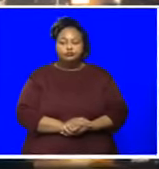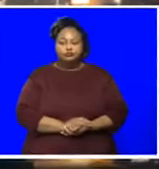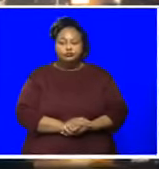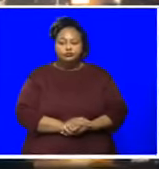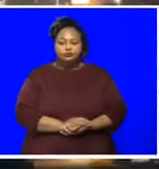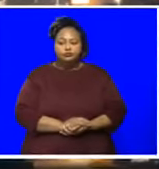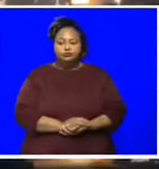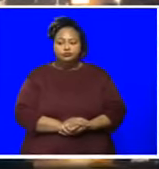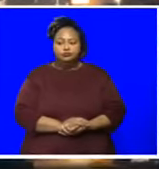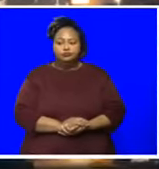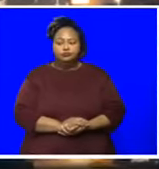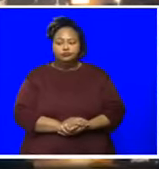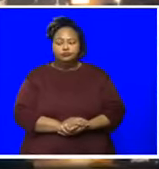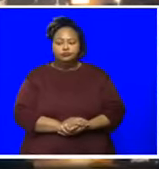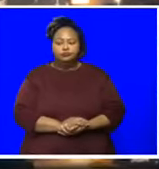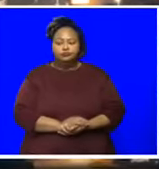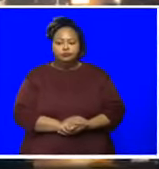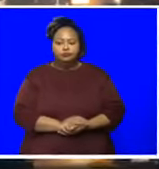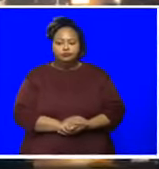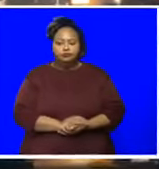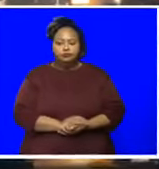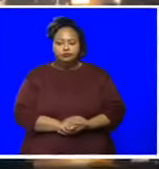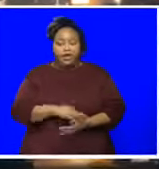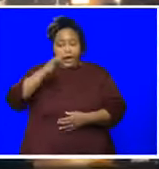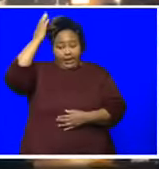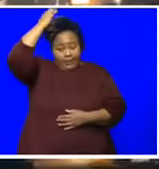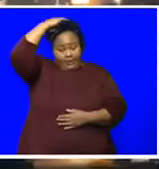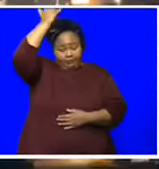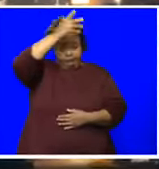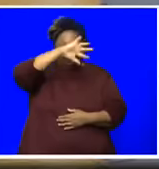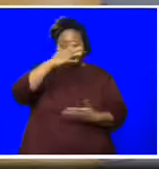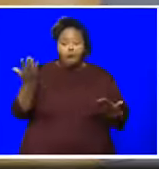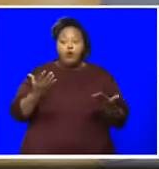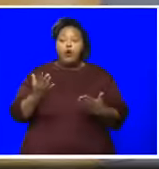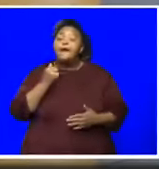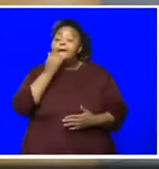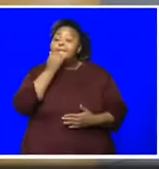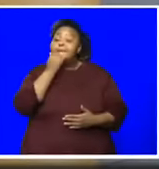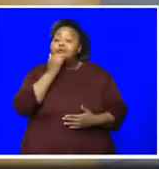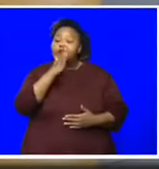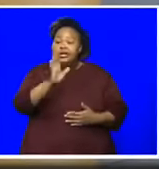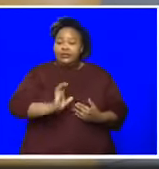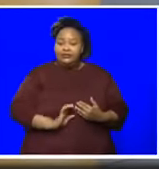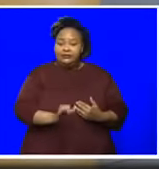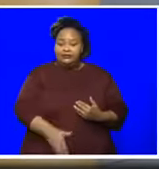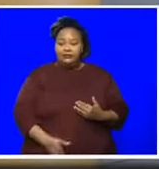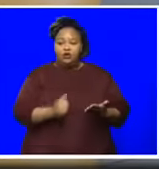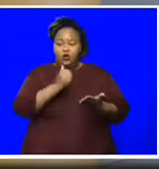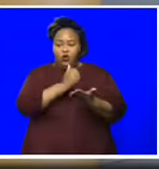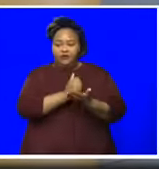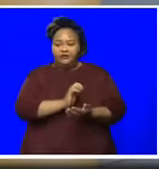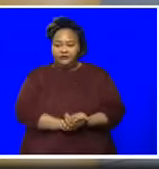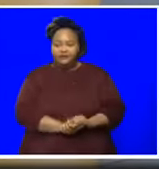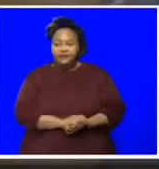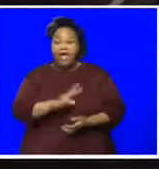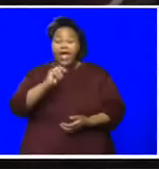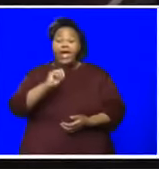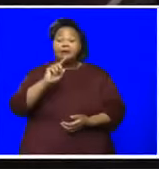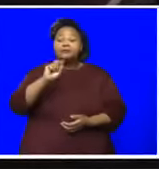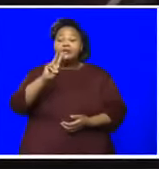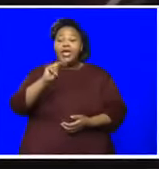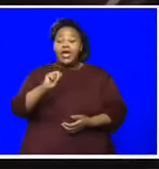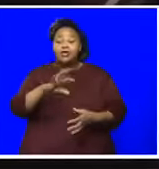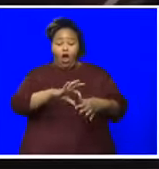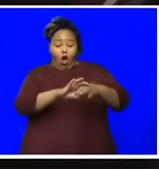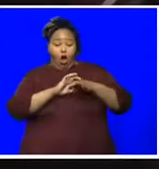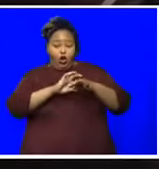ngebhizinisi. Lo msebenzi ke bewubanjelwe kaSEDCO kamanzini. Inhlangano iMTN Foundation ithi bantu